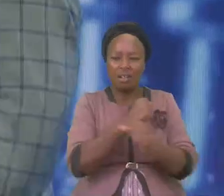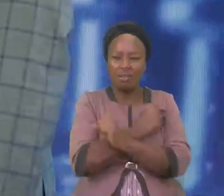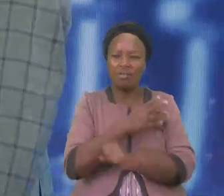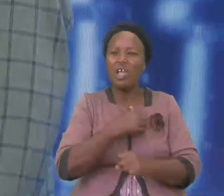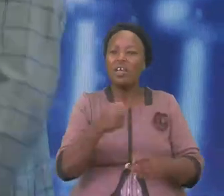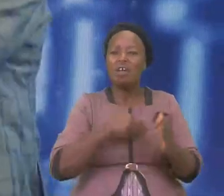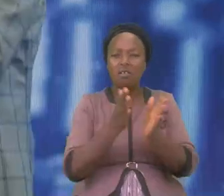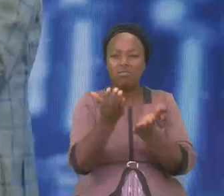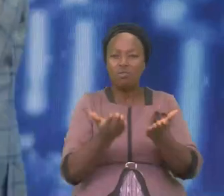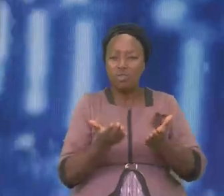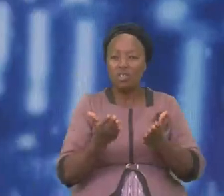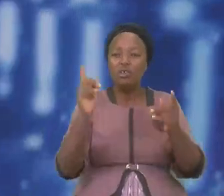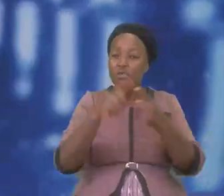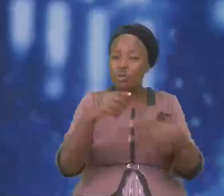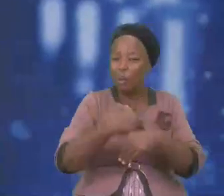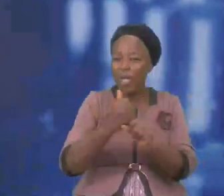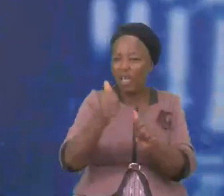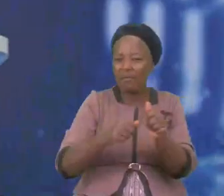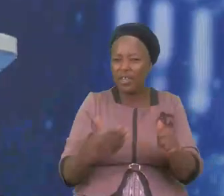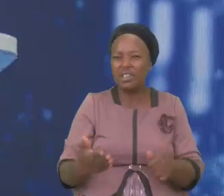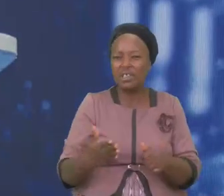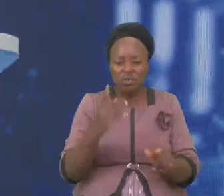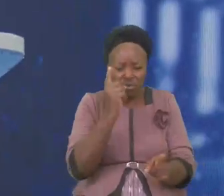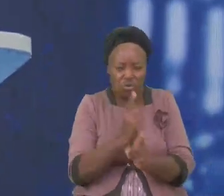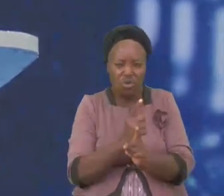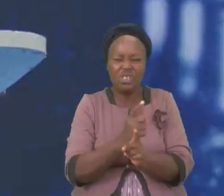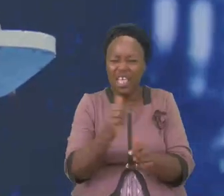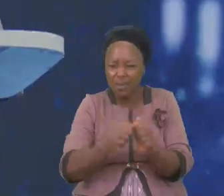la volonté de faire